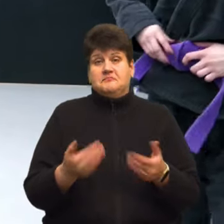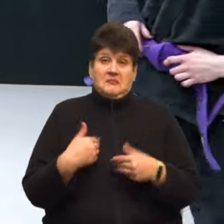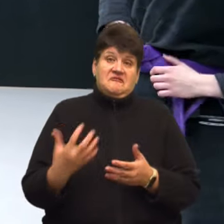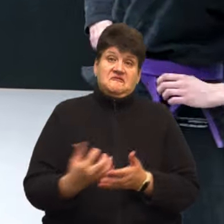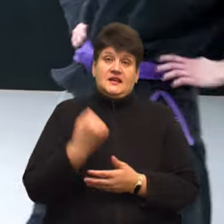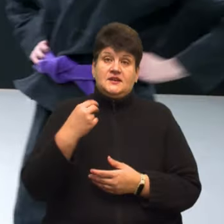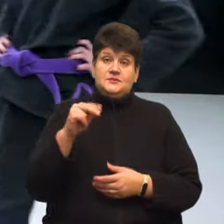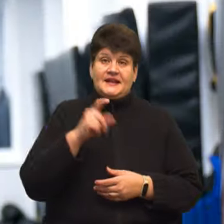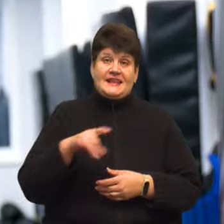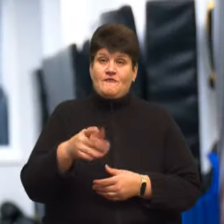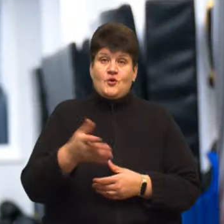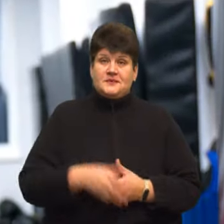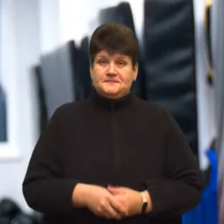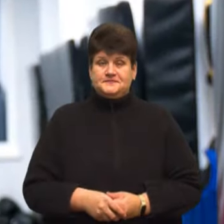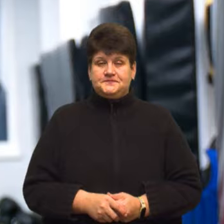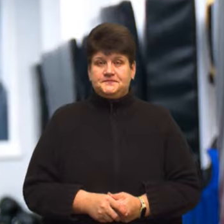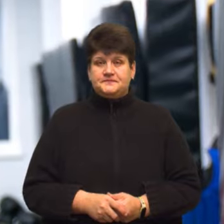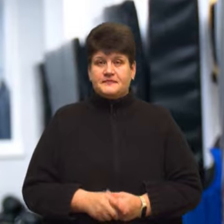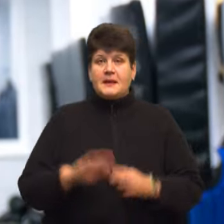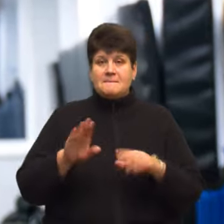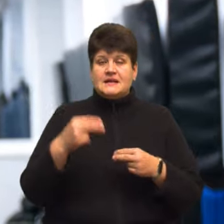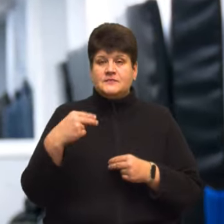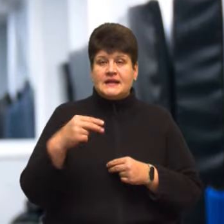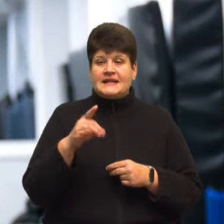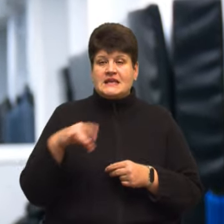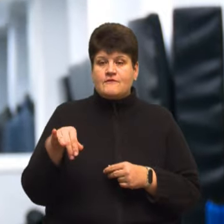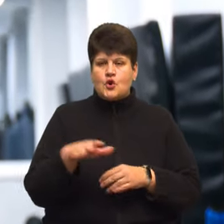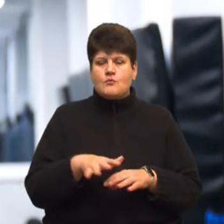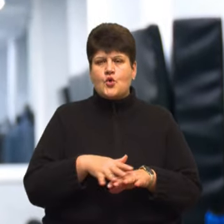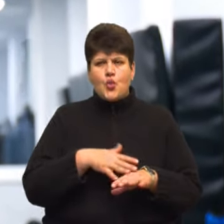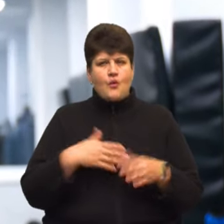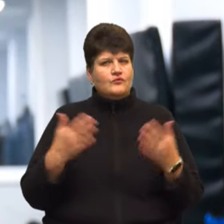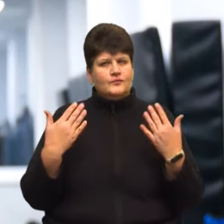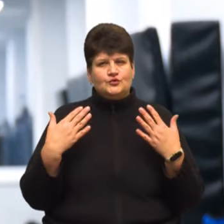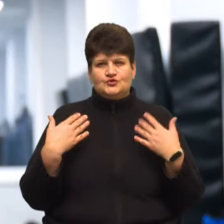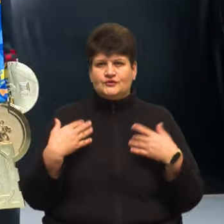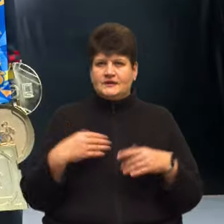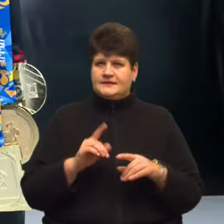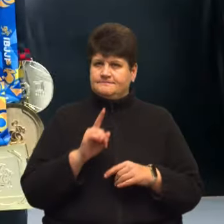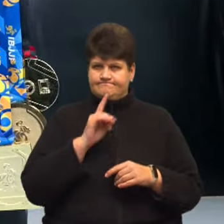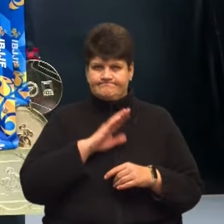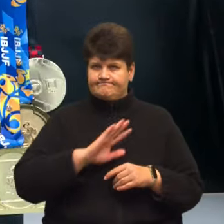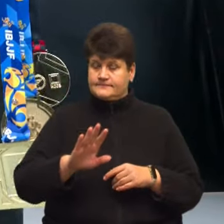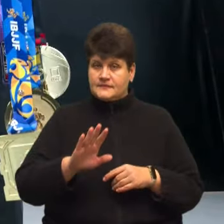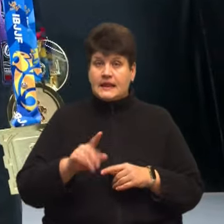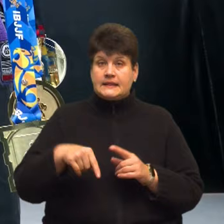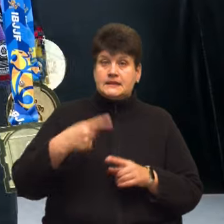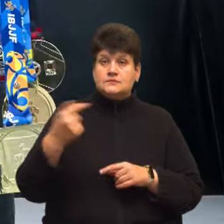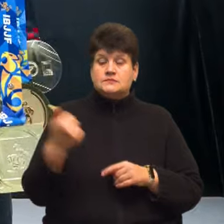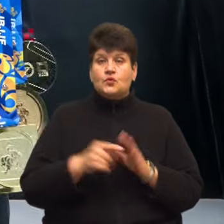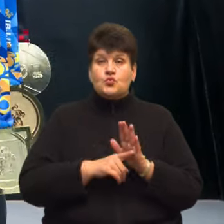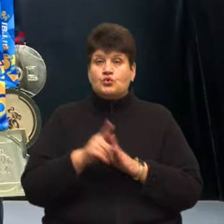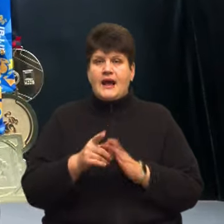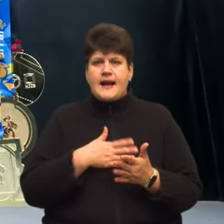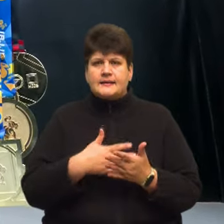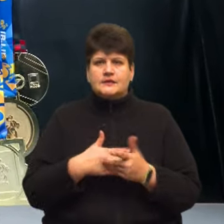Чемпіонат Європи після Чемпіонату Європи довго відпочивати каже тренер не будуть з наступного тижня розпочнуть активно